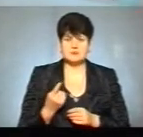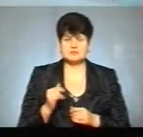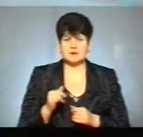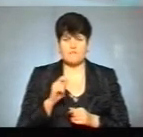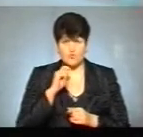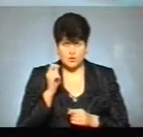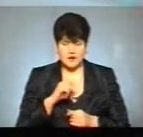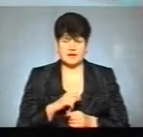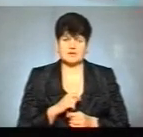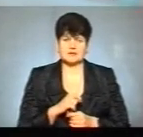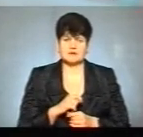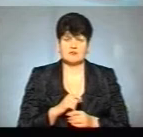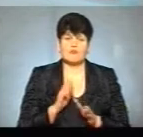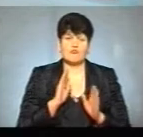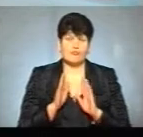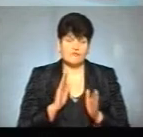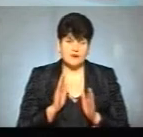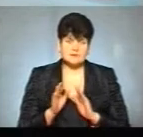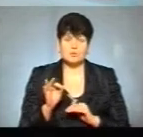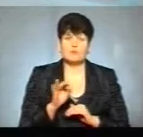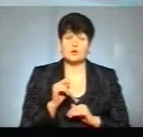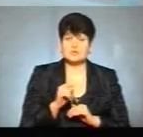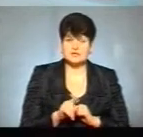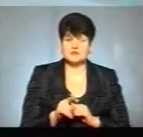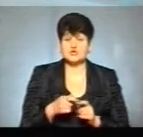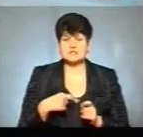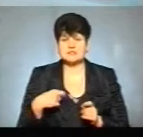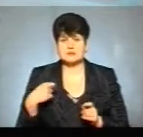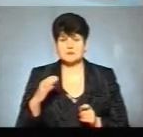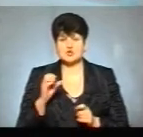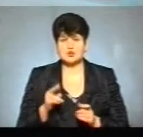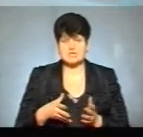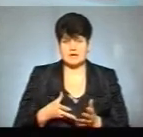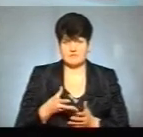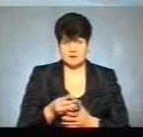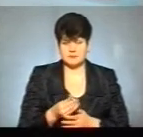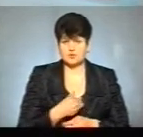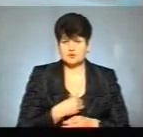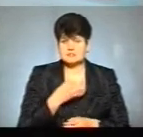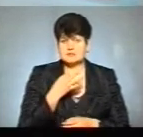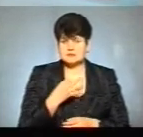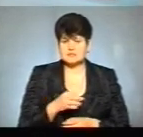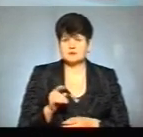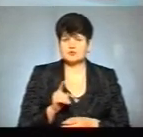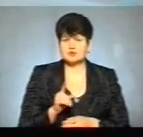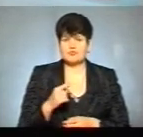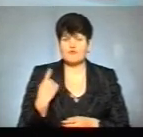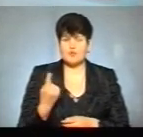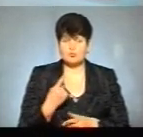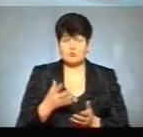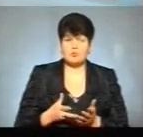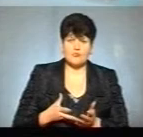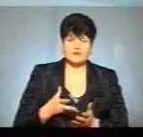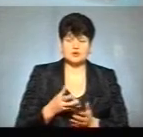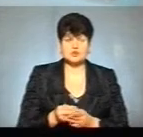по Україні, і по мережі Facebook, про те, що десь затримуються соціальні виплати. Я хочу наголосити, що область